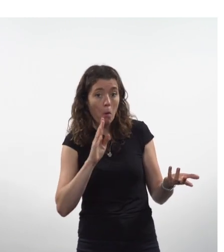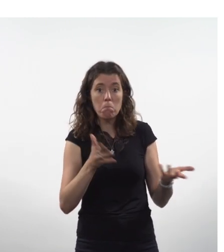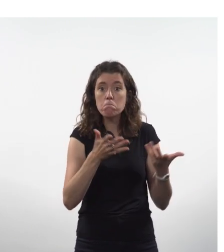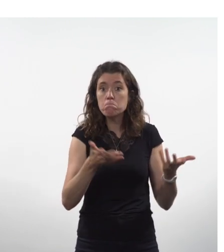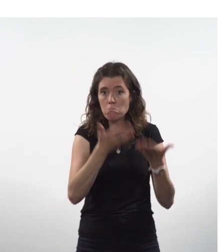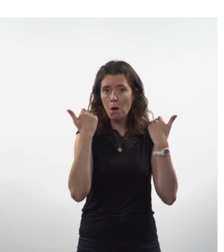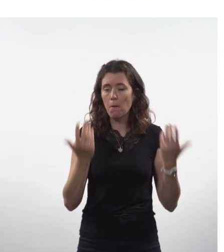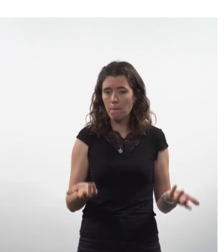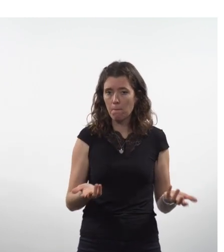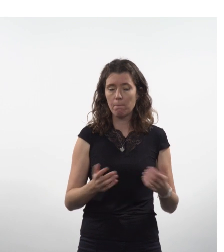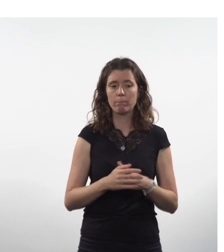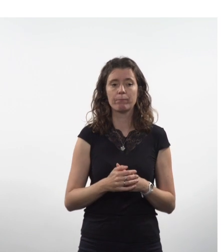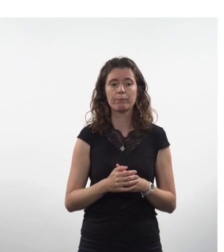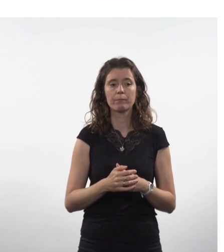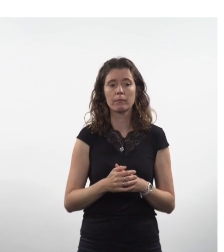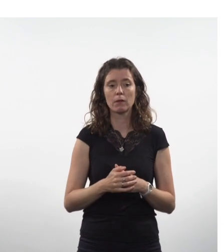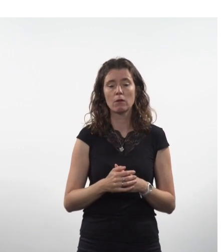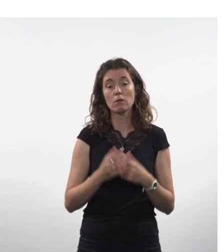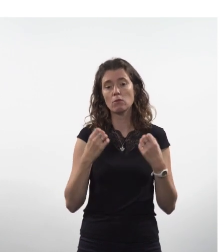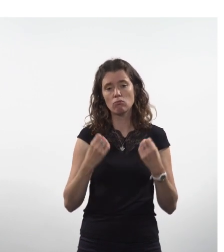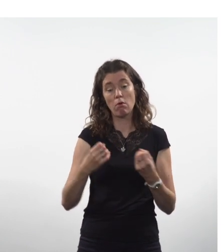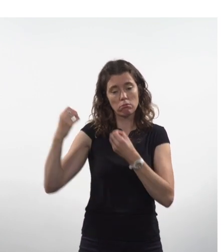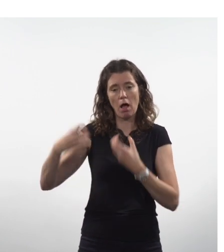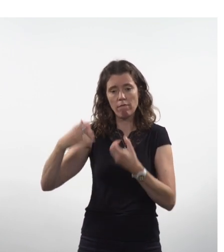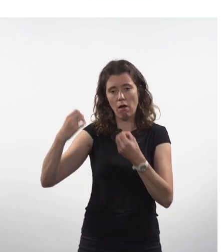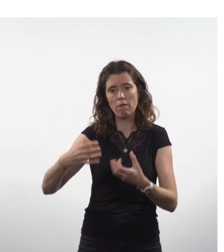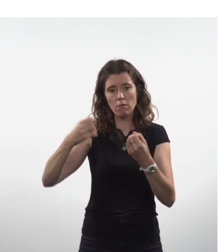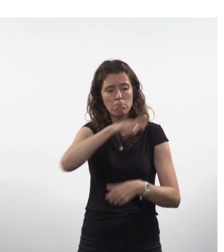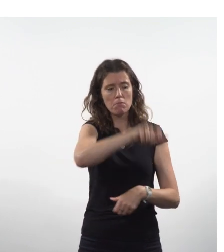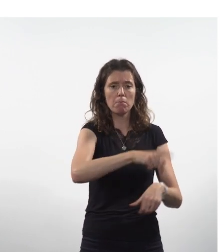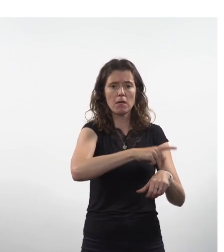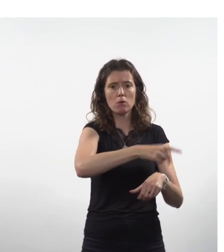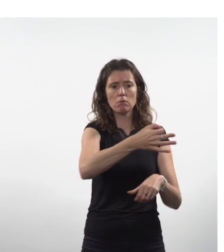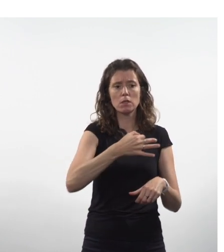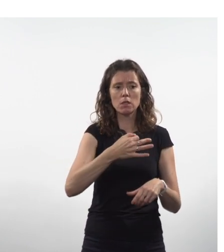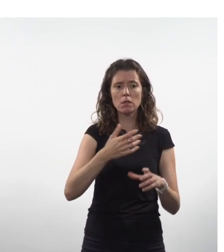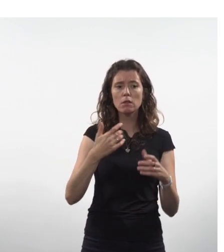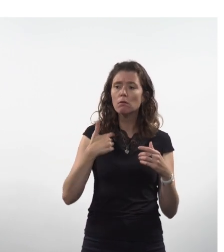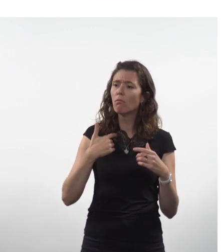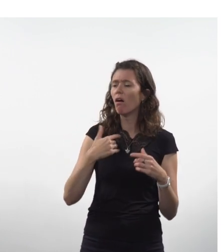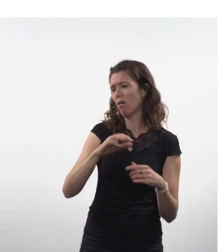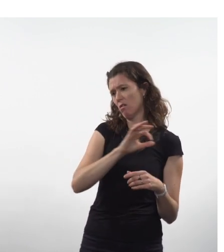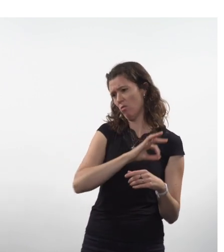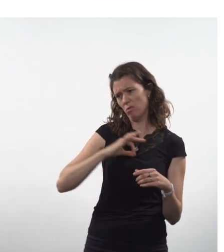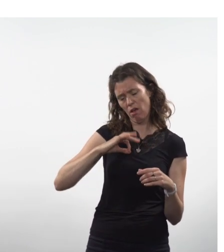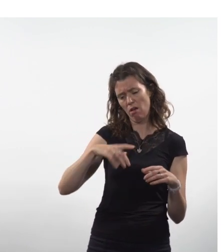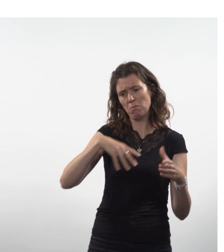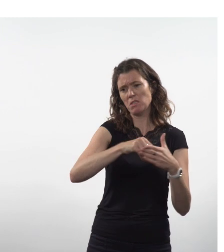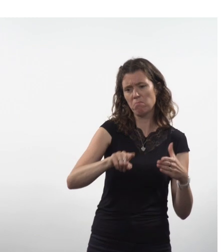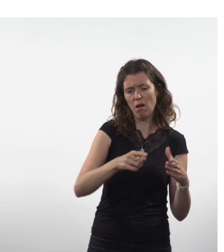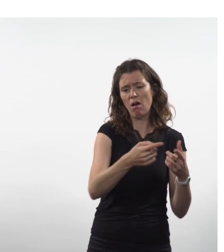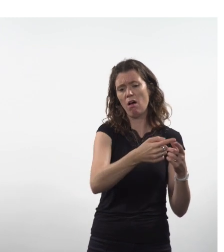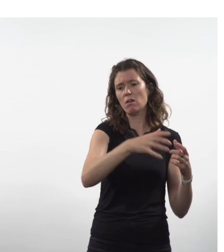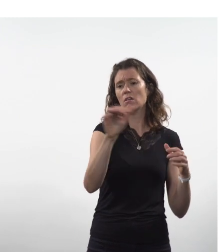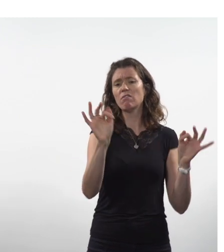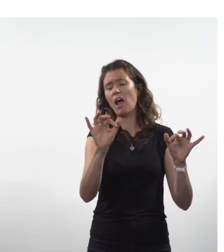Et on a régulièrement des histoires de patients qui nous disent qu'ils sont allés chez le notaire avec les frères et sœurs et qu'ils ont été dépossédés